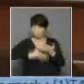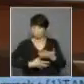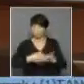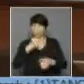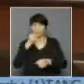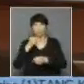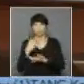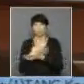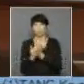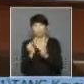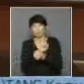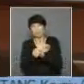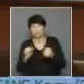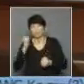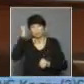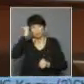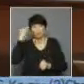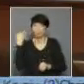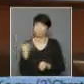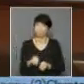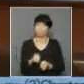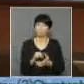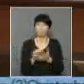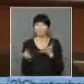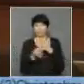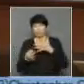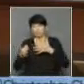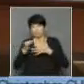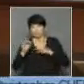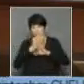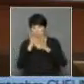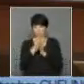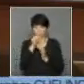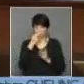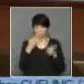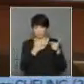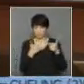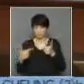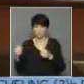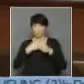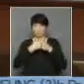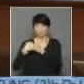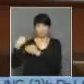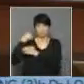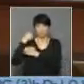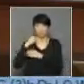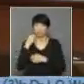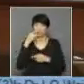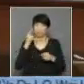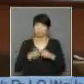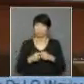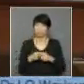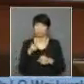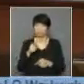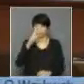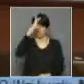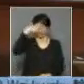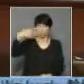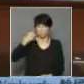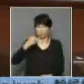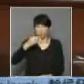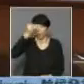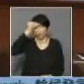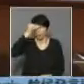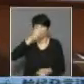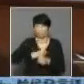措施去解決困難，從而提升香港整體的持續競爭力？老實說，要這些官員邊學邊做，